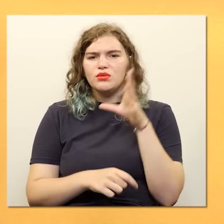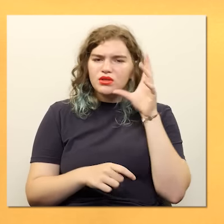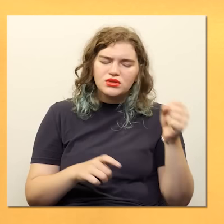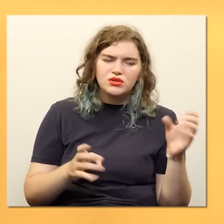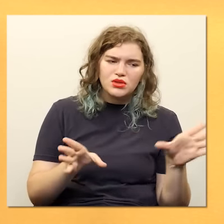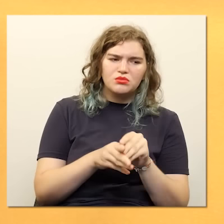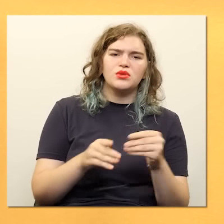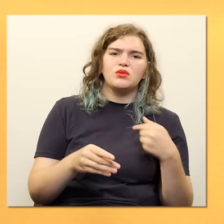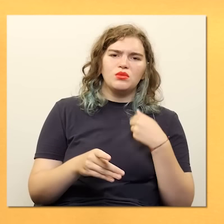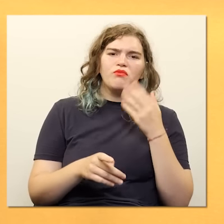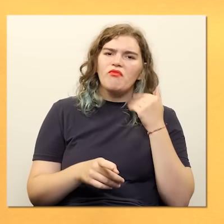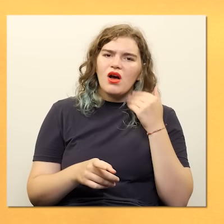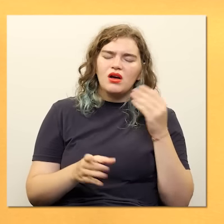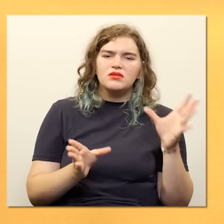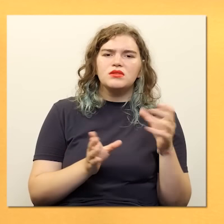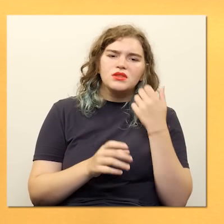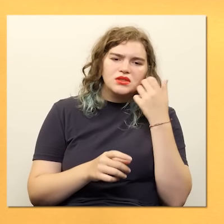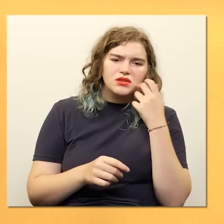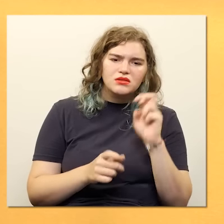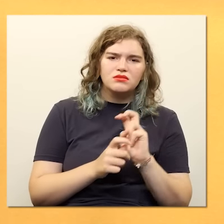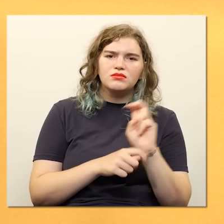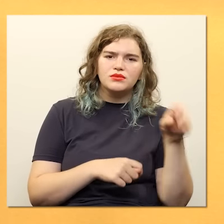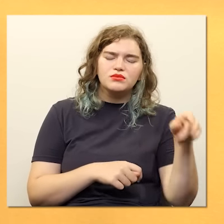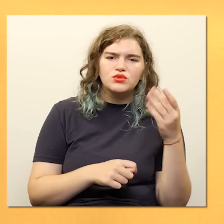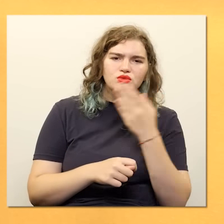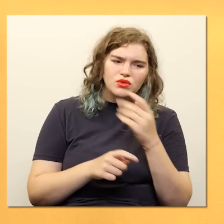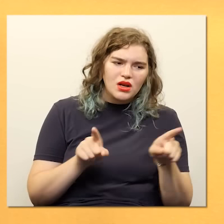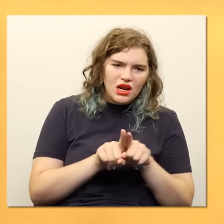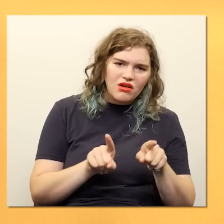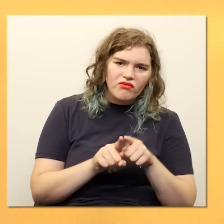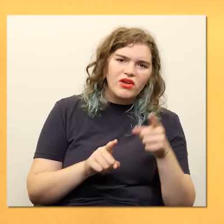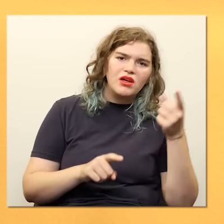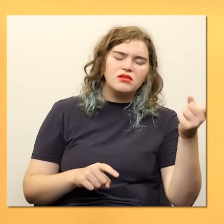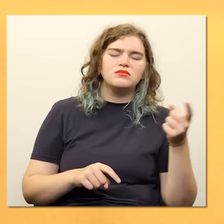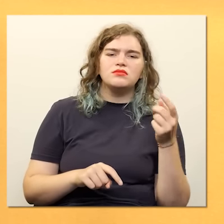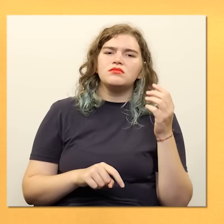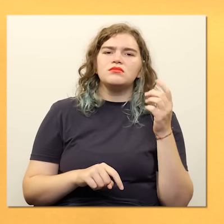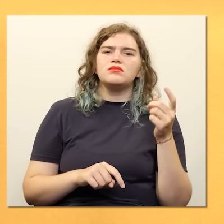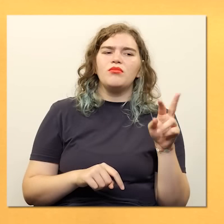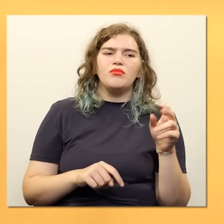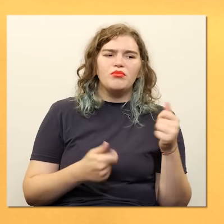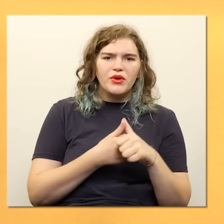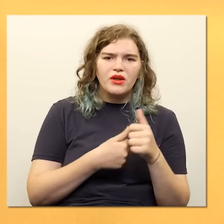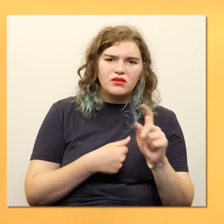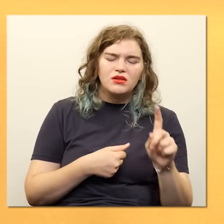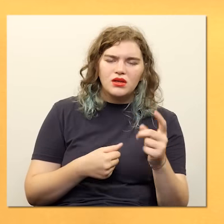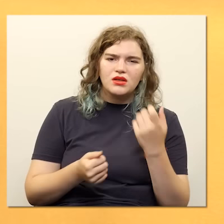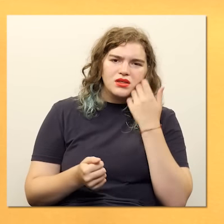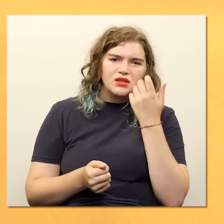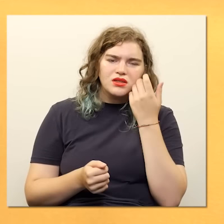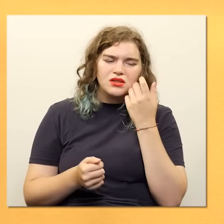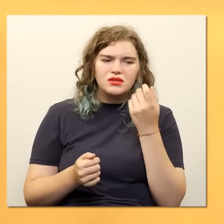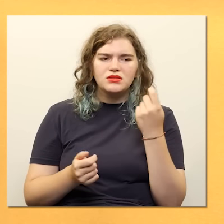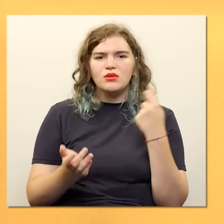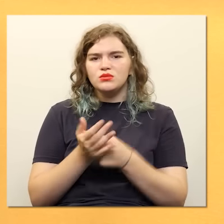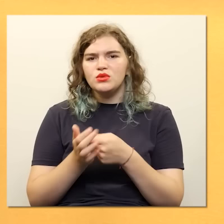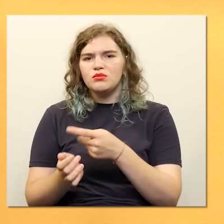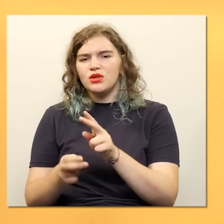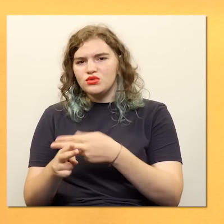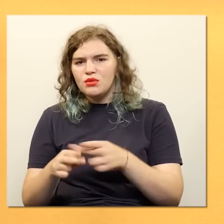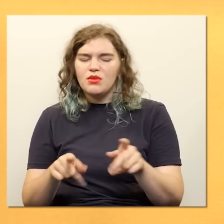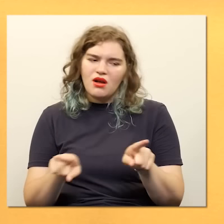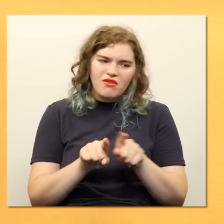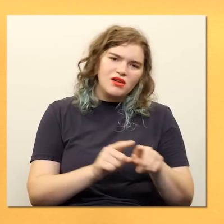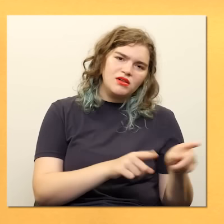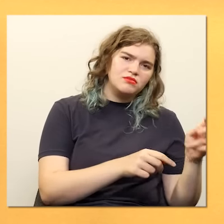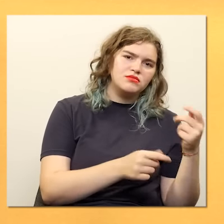creștin și când o mers ea la școală, o mers și prietena ei și când i-am cumpărat ciorap la